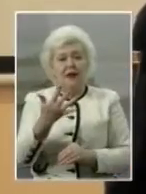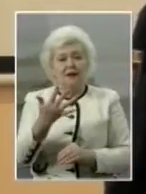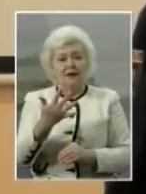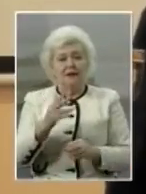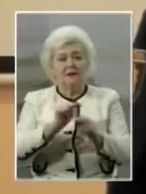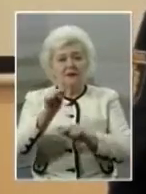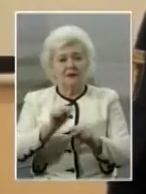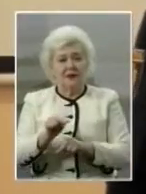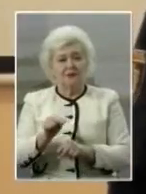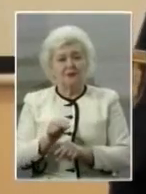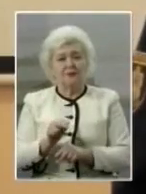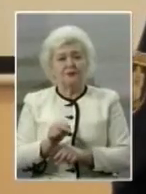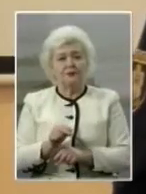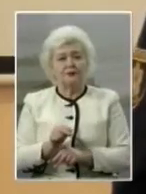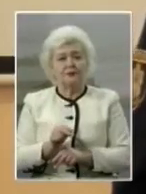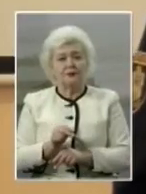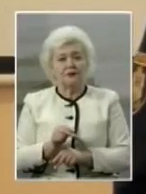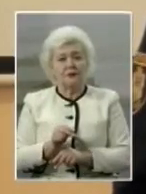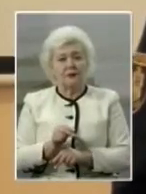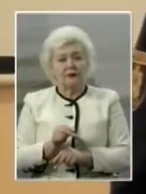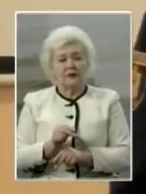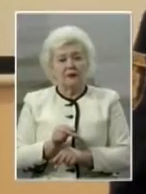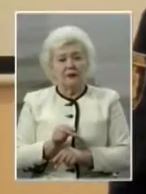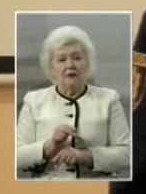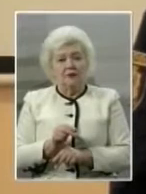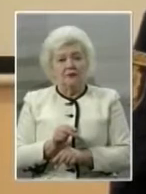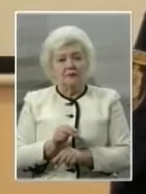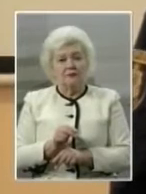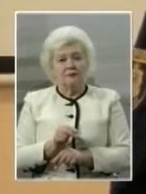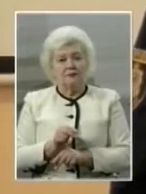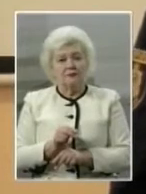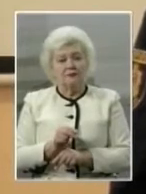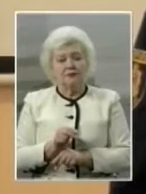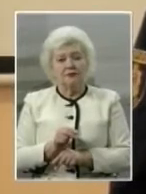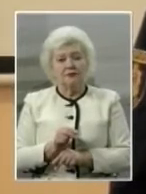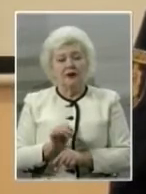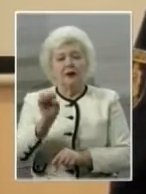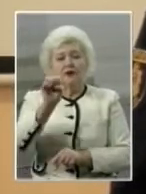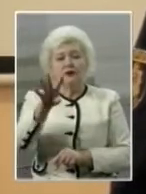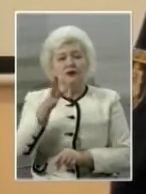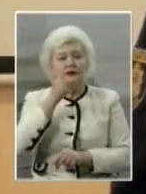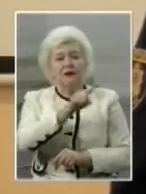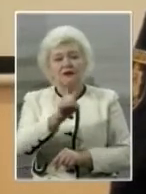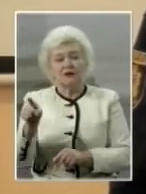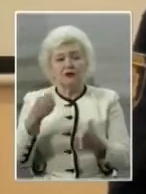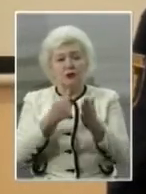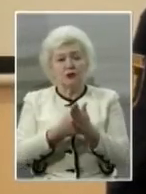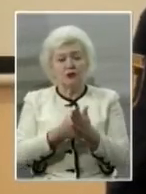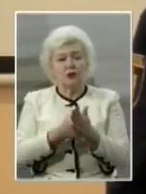нас відповідальність починається з якого року? З 14 років по